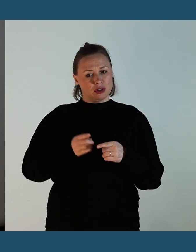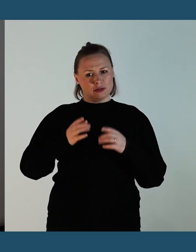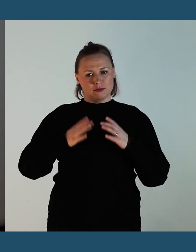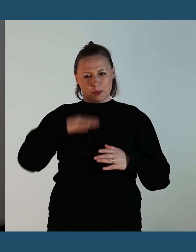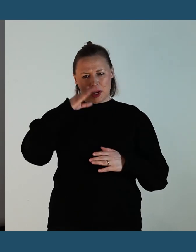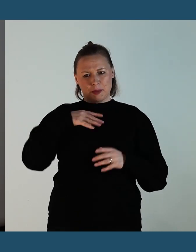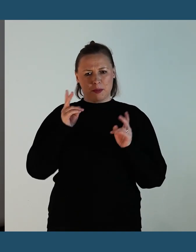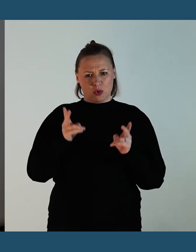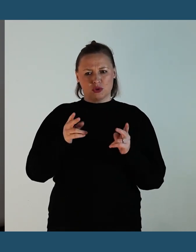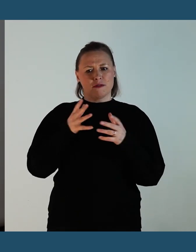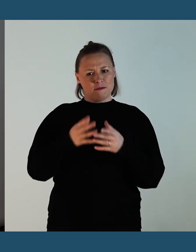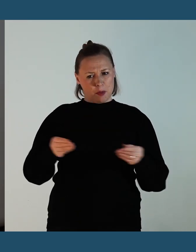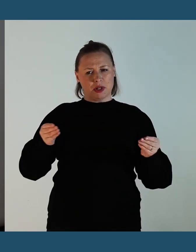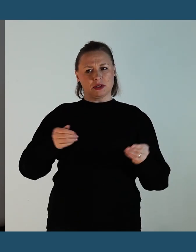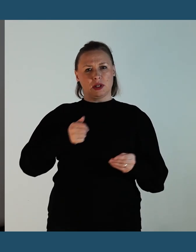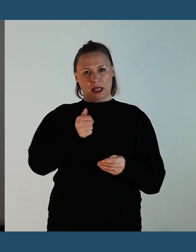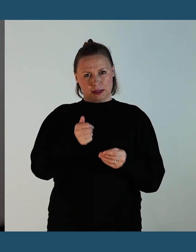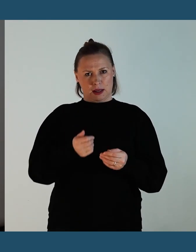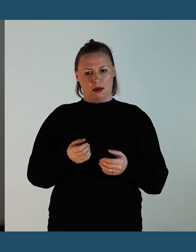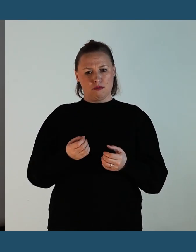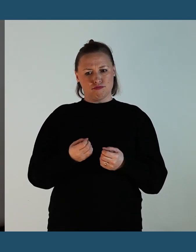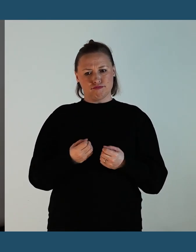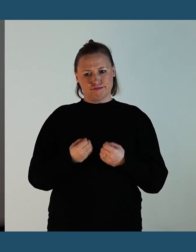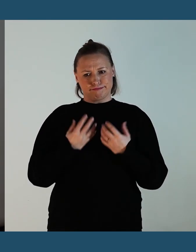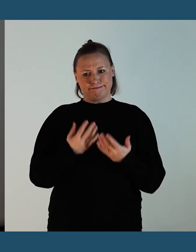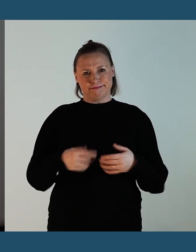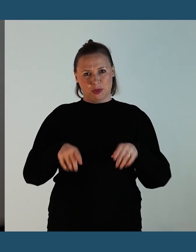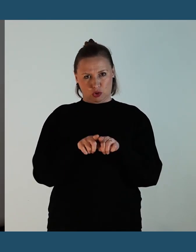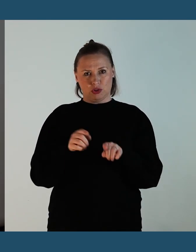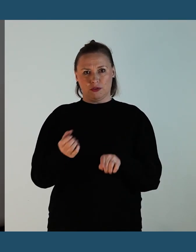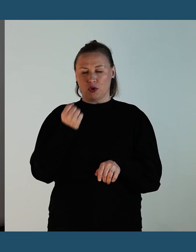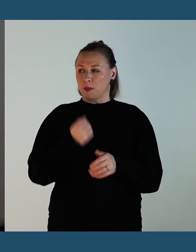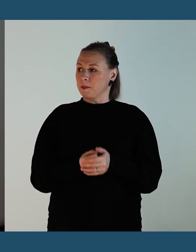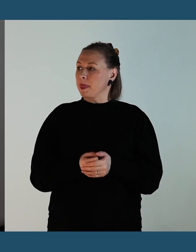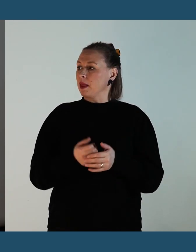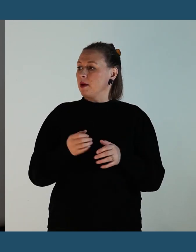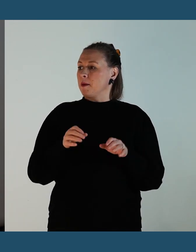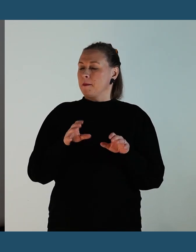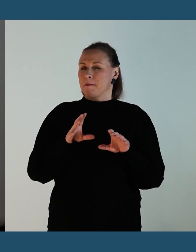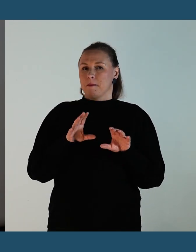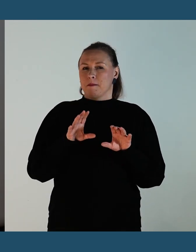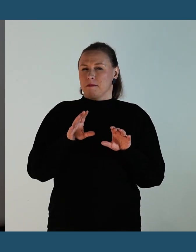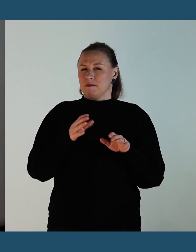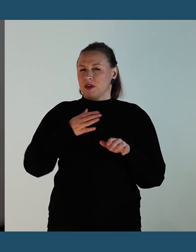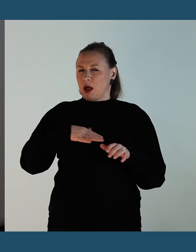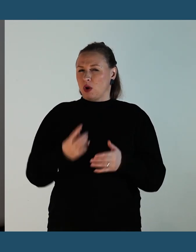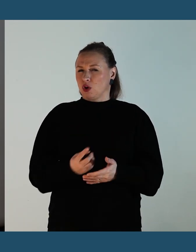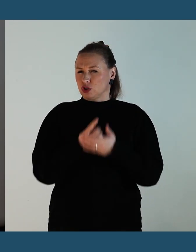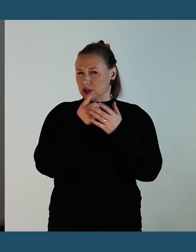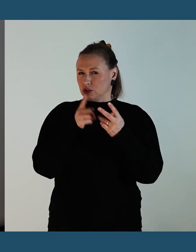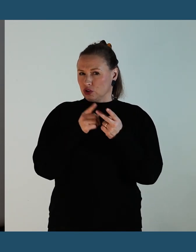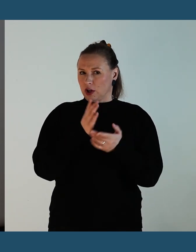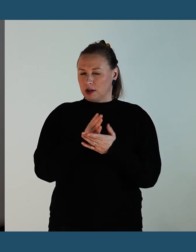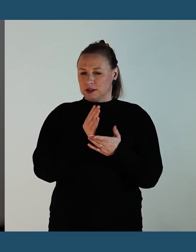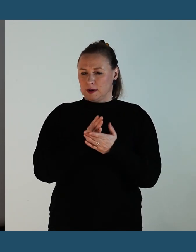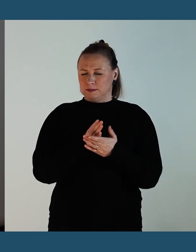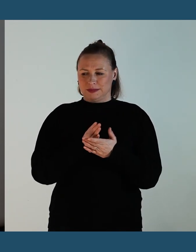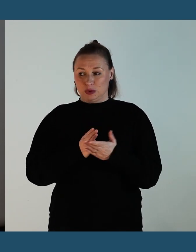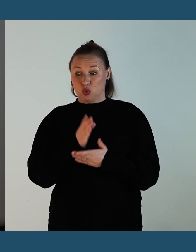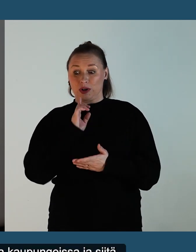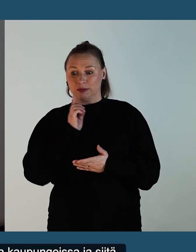kuuluu. Sitten mä en ole ihan varma, vastaako tämä suoraan tuohon kysymykseen, mutta ehkä silleen laajemmassa näkökulmassa niin on